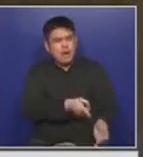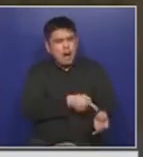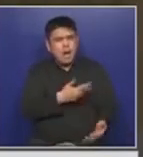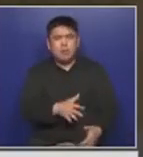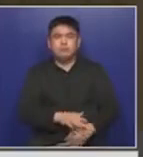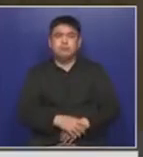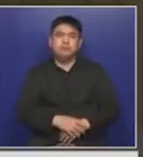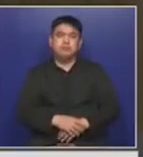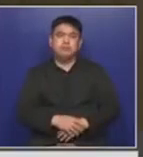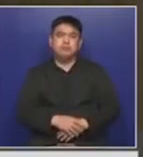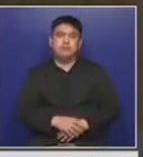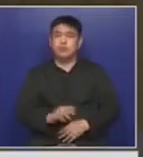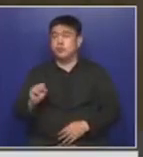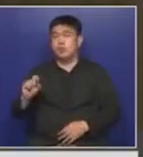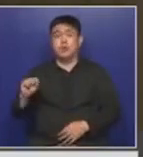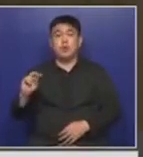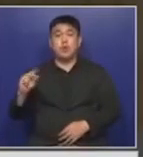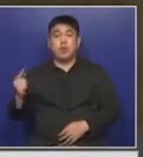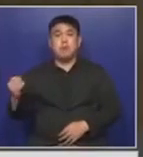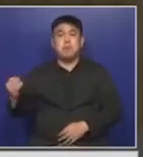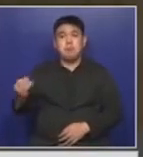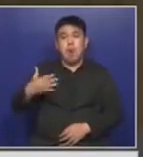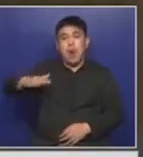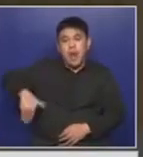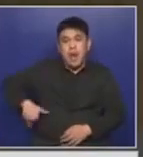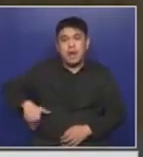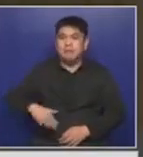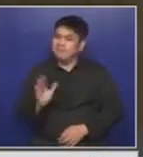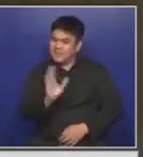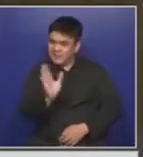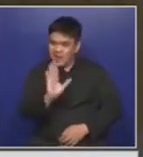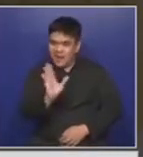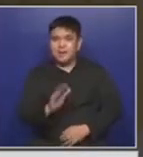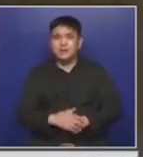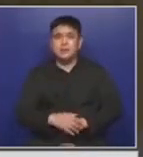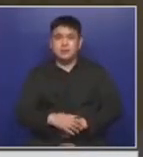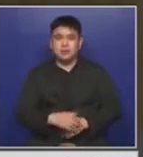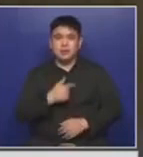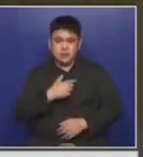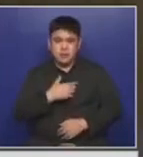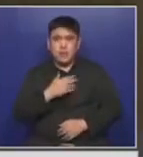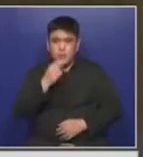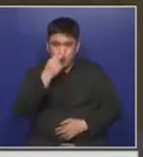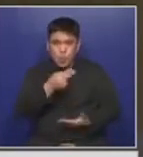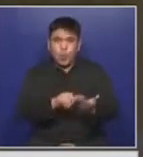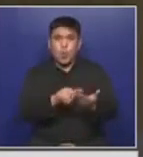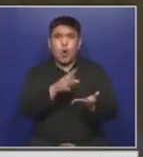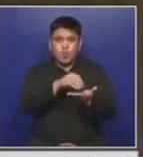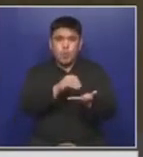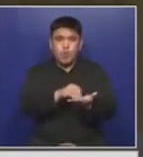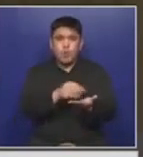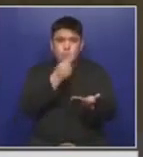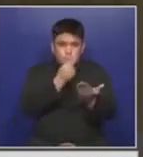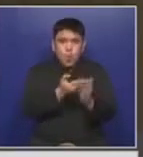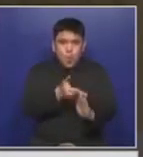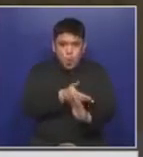ครู่ท่านบอกว่าสตง.มาบอกทีหลังเนี่ยไม่ใช่ครับพวกเราเนี่ยดูข้อมูลท่านน